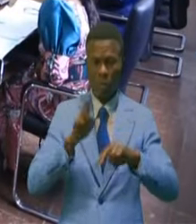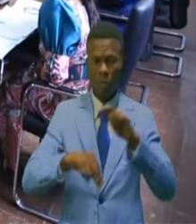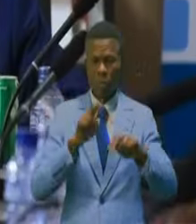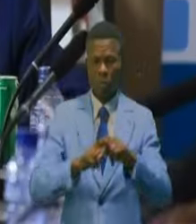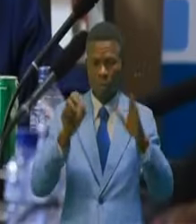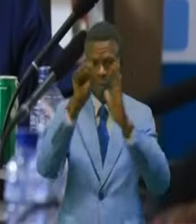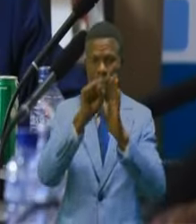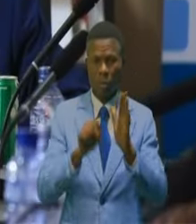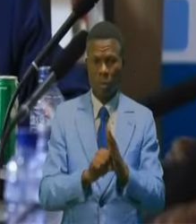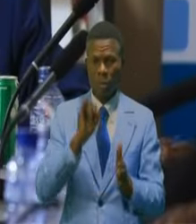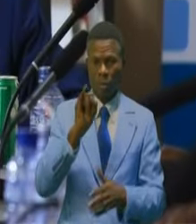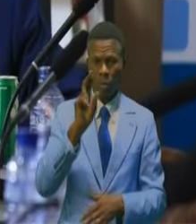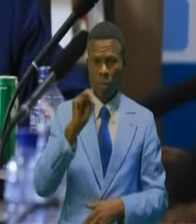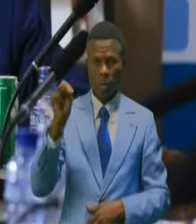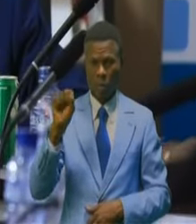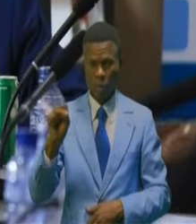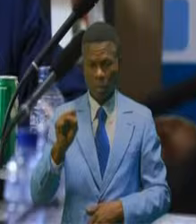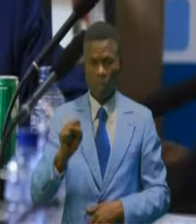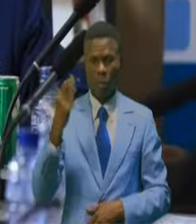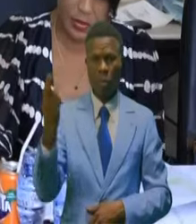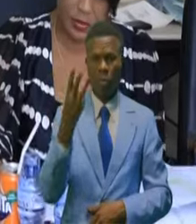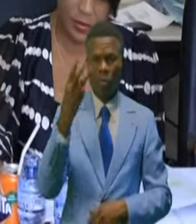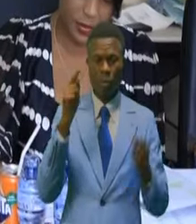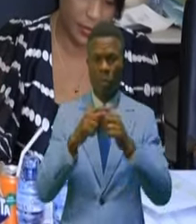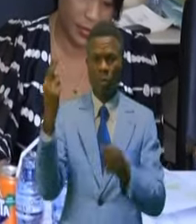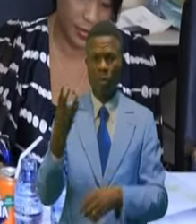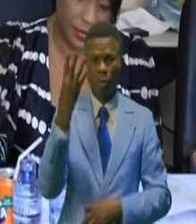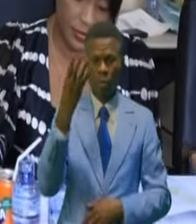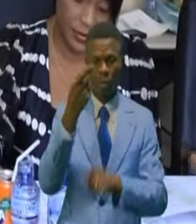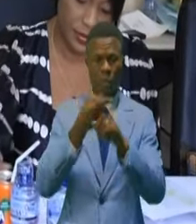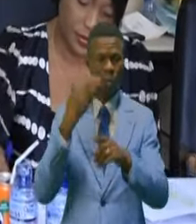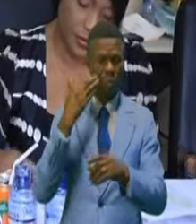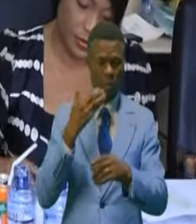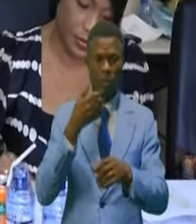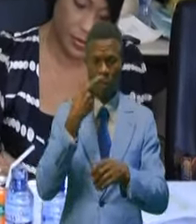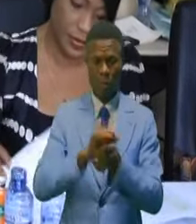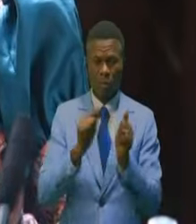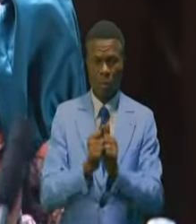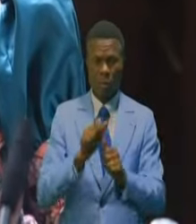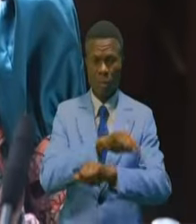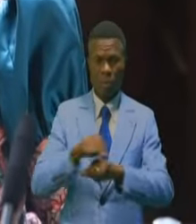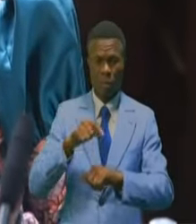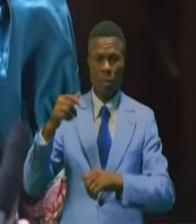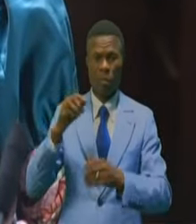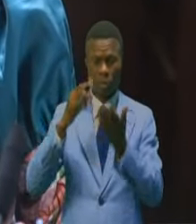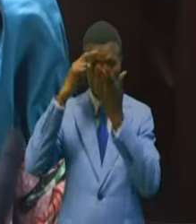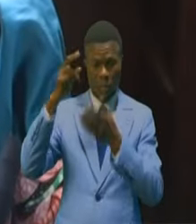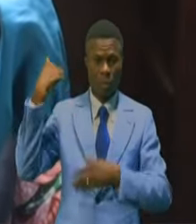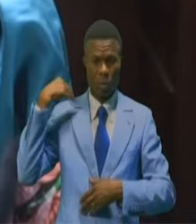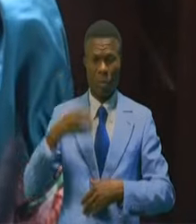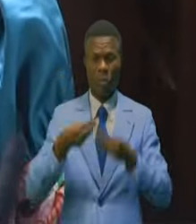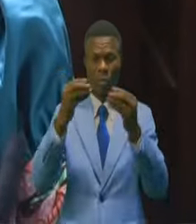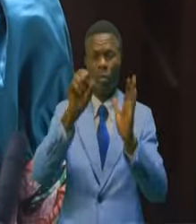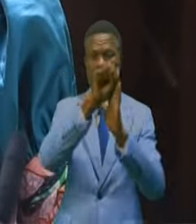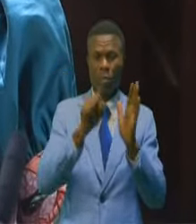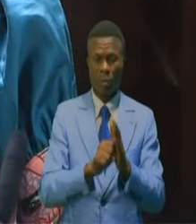la statistique INES, tenu du 23 au 24 mai, était axé sur la redynamisation de cet établissement public qui produit les